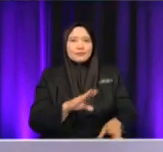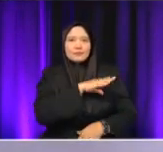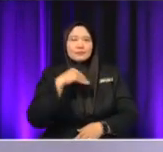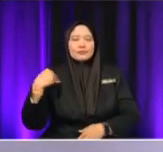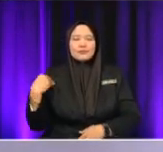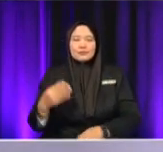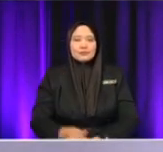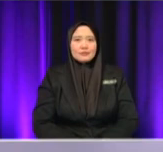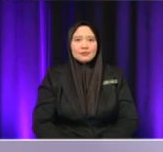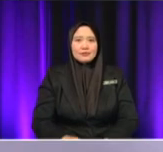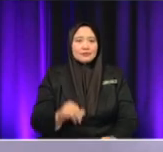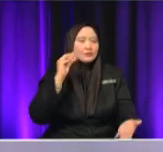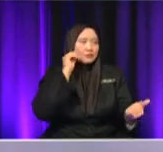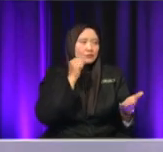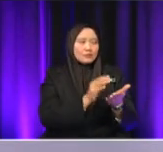jawab